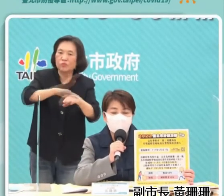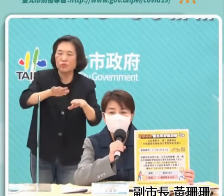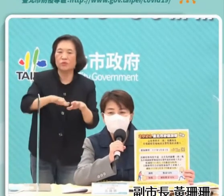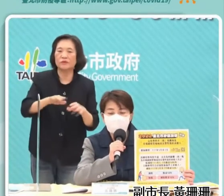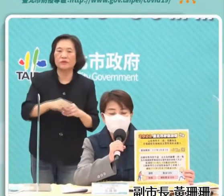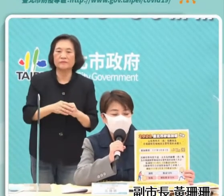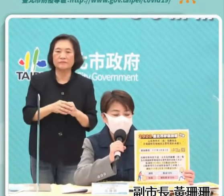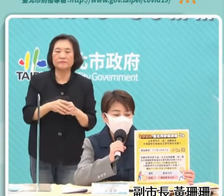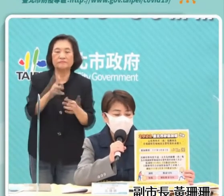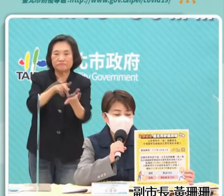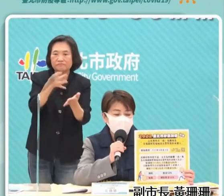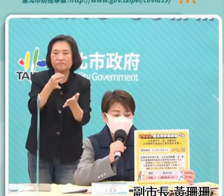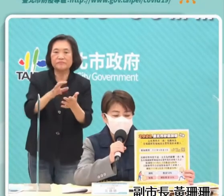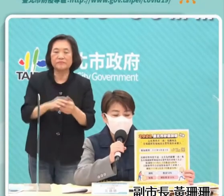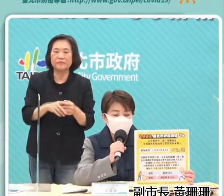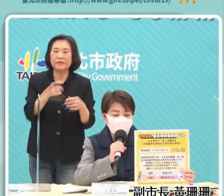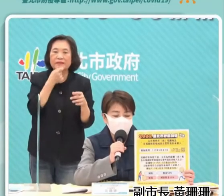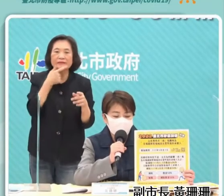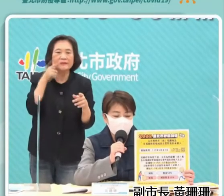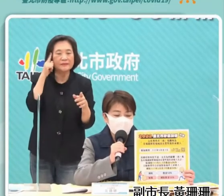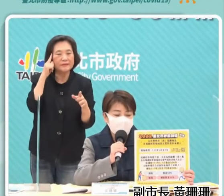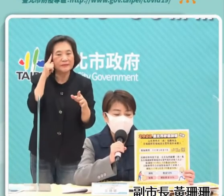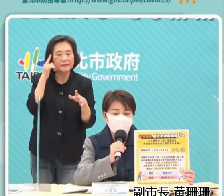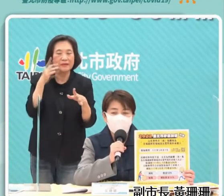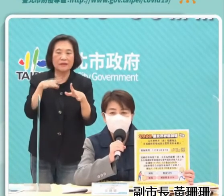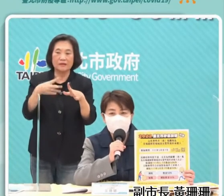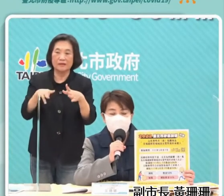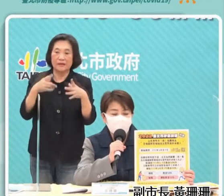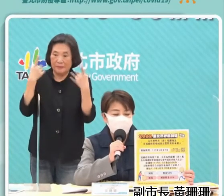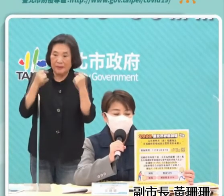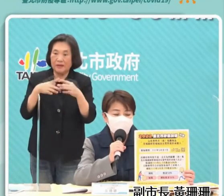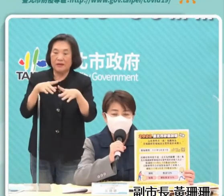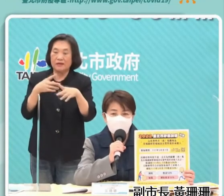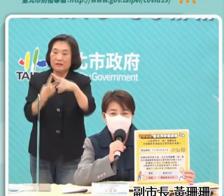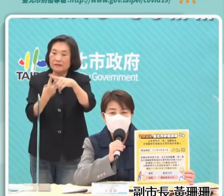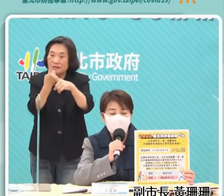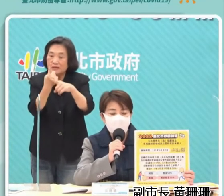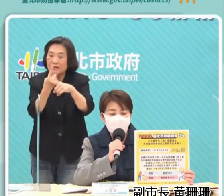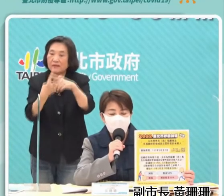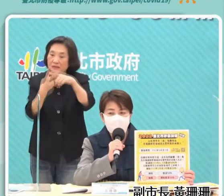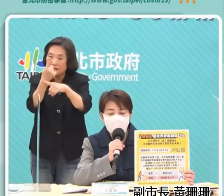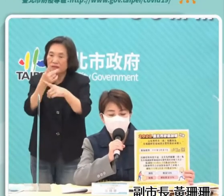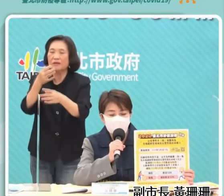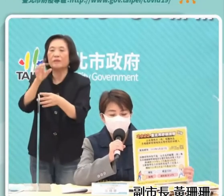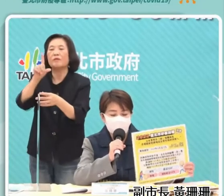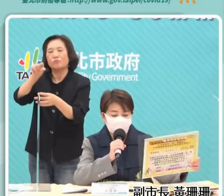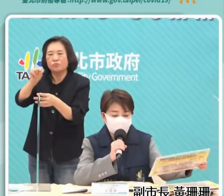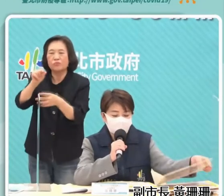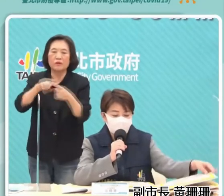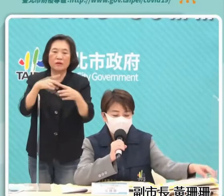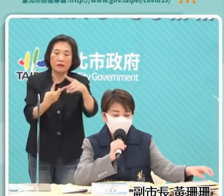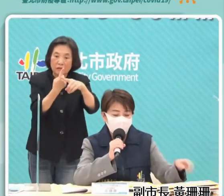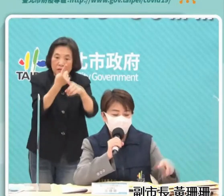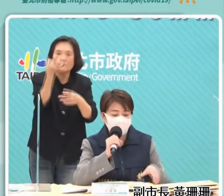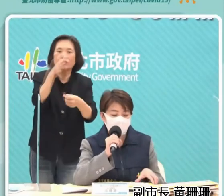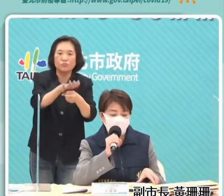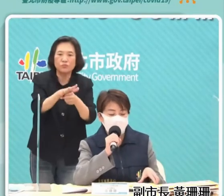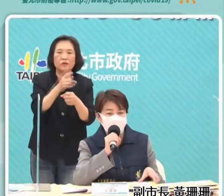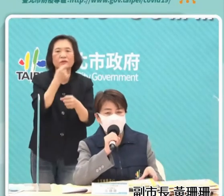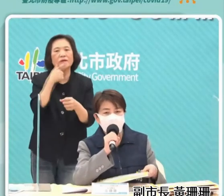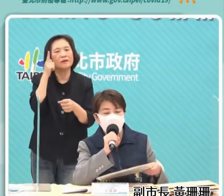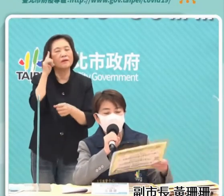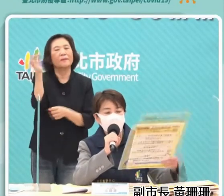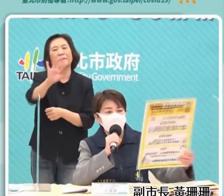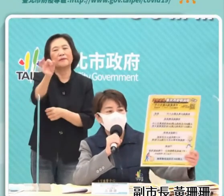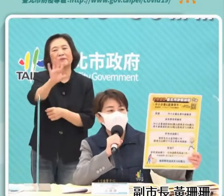贴他这个租金，也就是说减收一半再补贴一半，也就是这三个月就是免费。